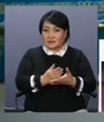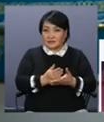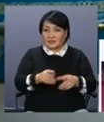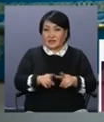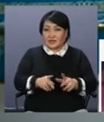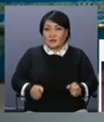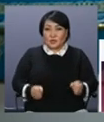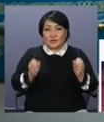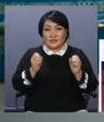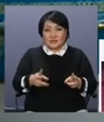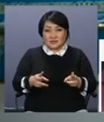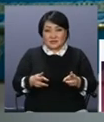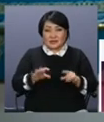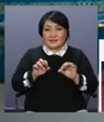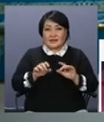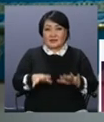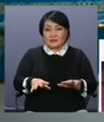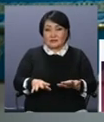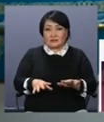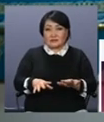қылмыстық істер